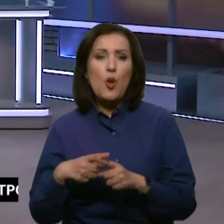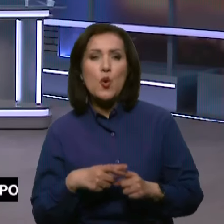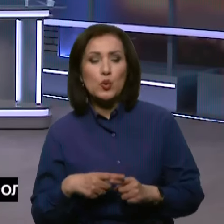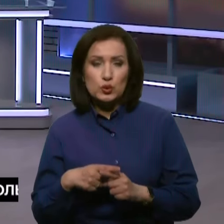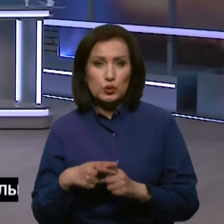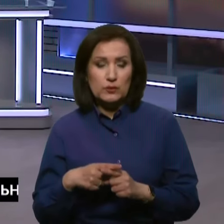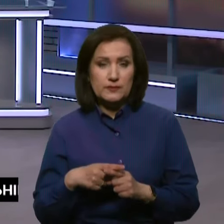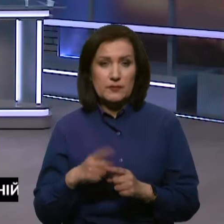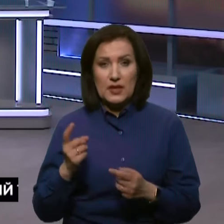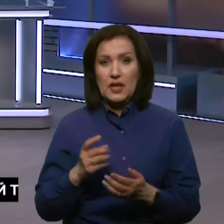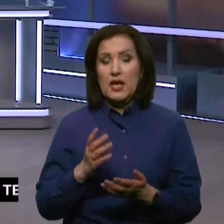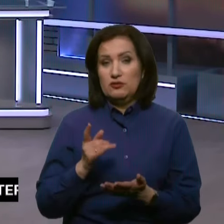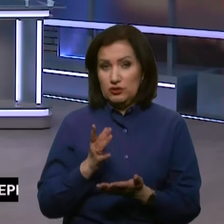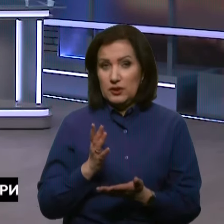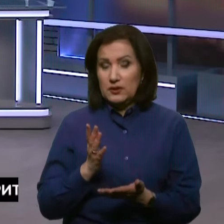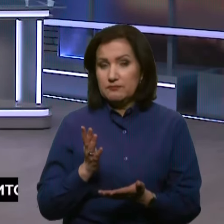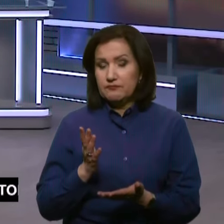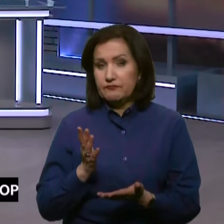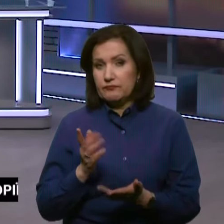От чи має місце